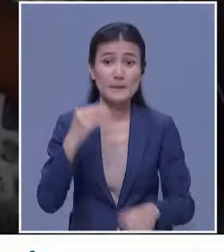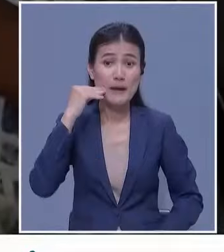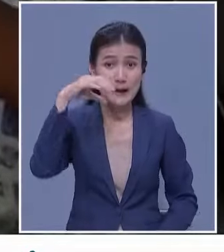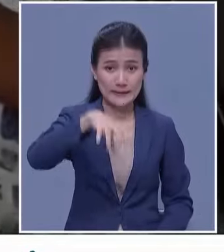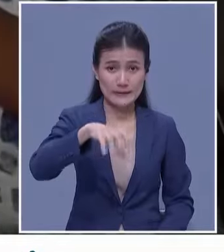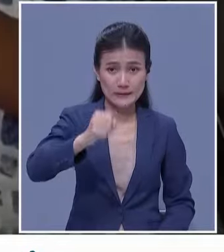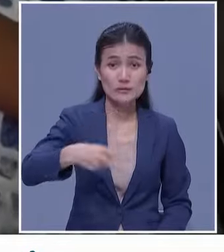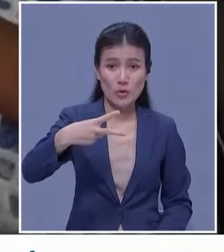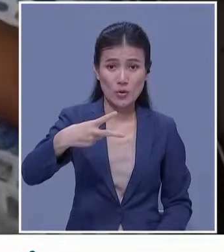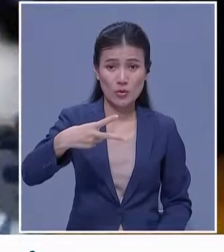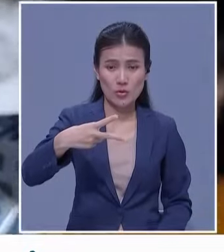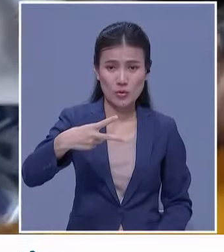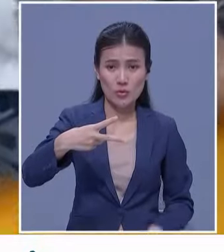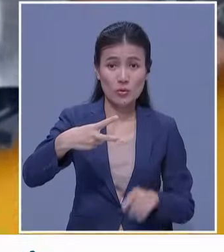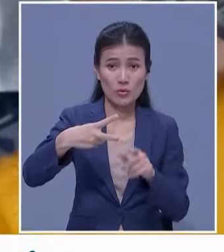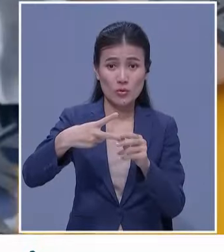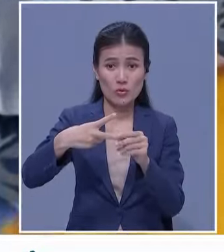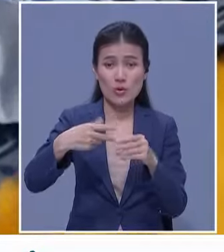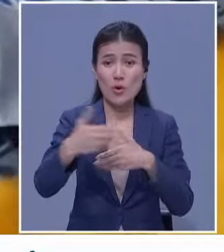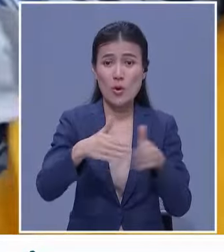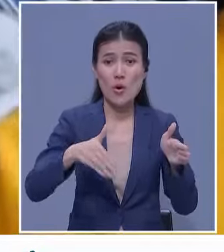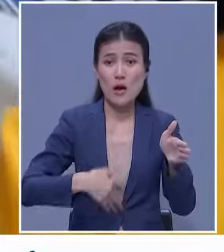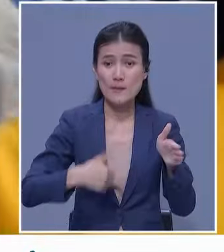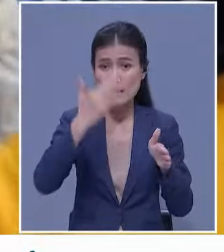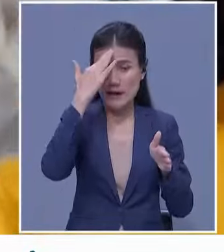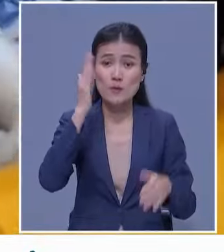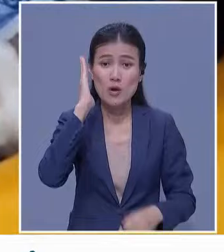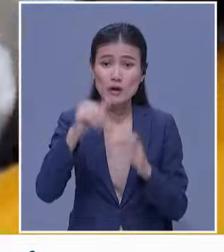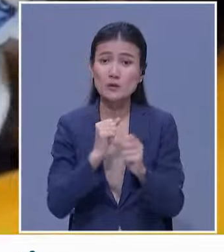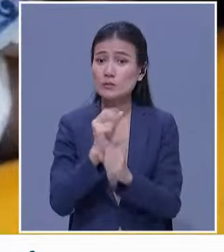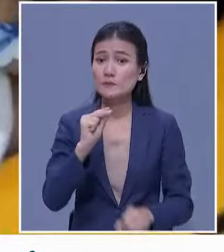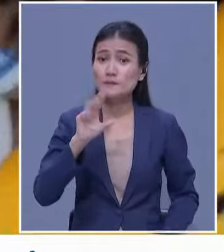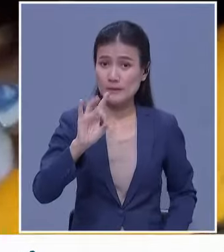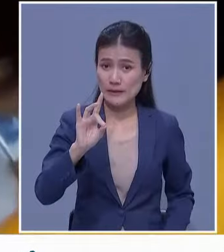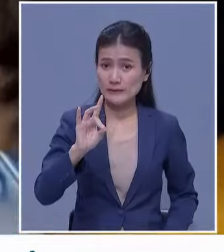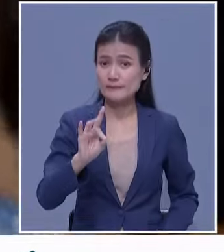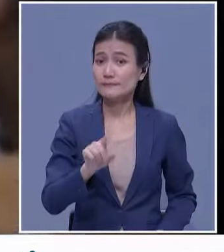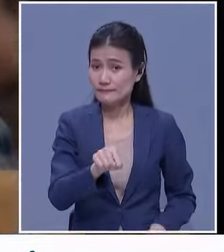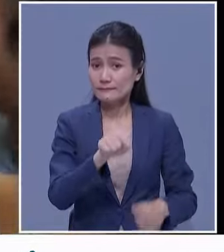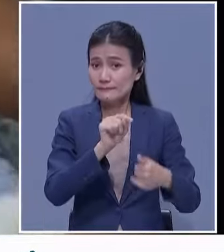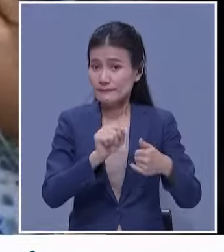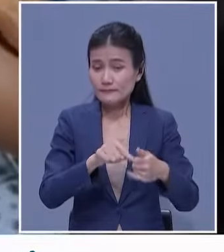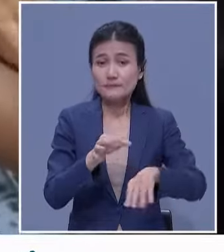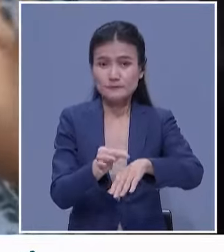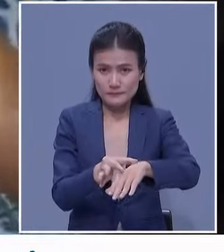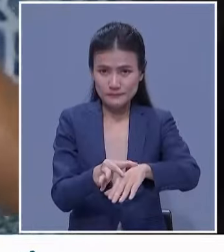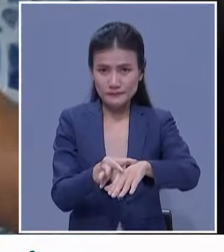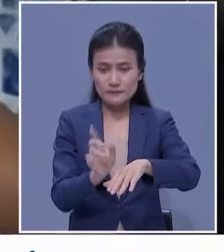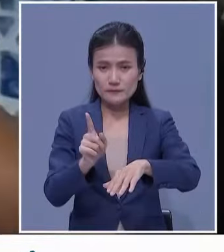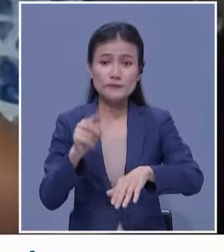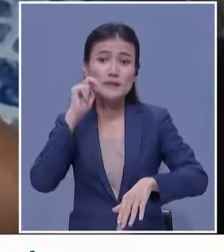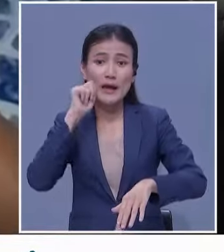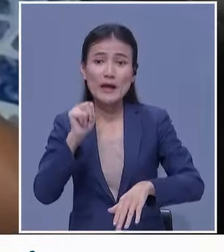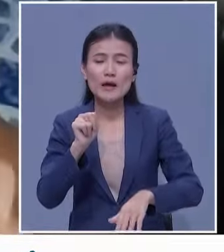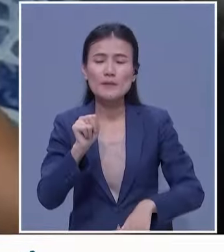ชั้นชั้น1ที่หน้าห้องน้ำไปเจอนายธีรพงศ์อายุ38ปีคนนี้มีแผลจากการถูกน้ำกรดกัดที่ต้นขา